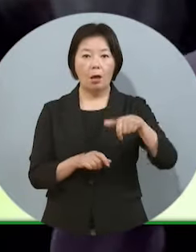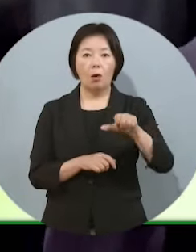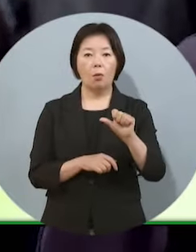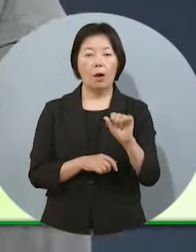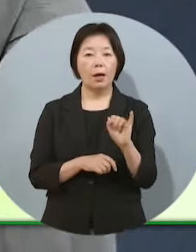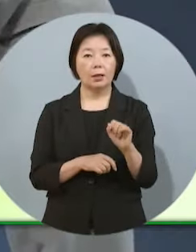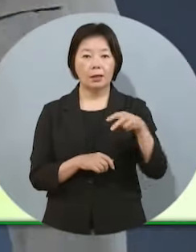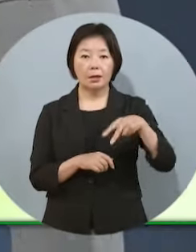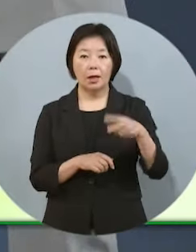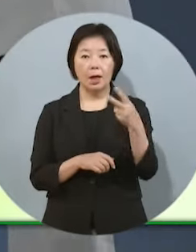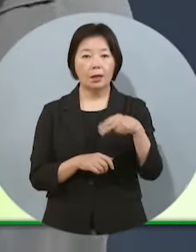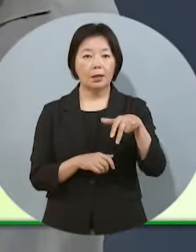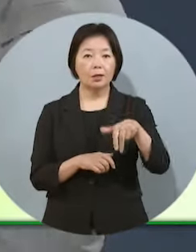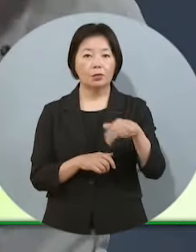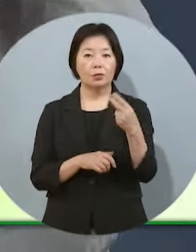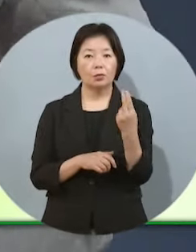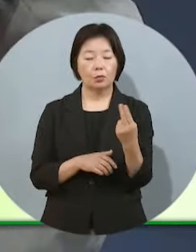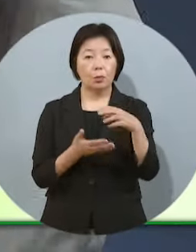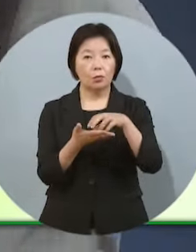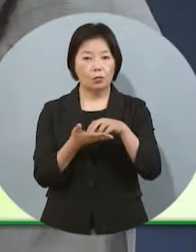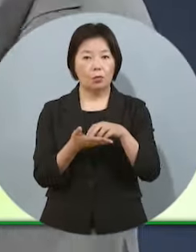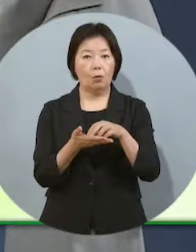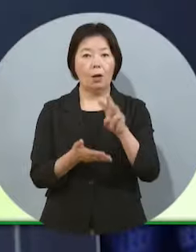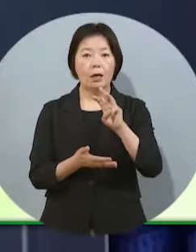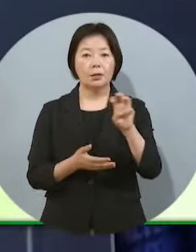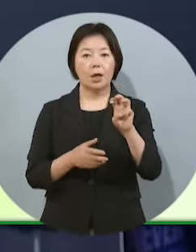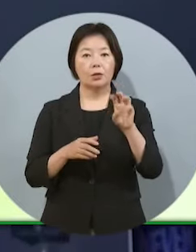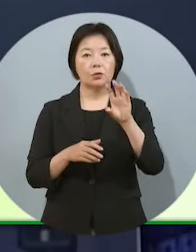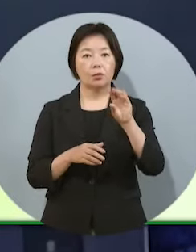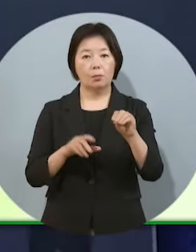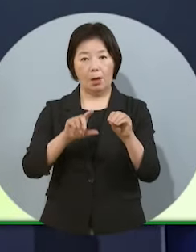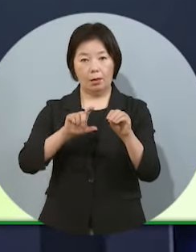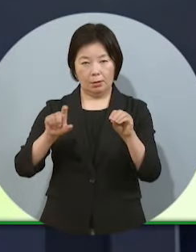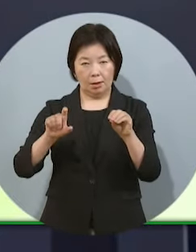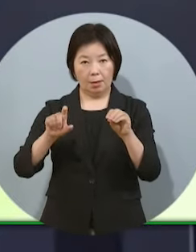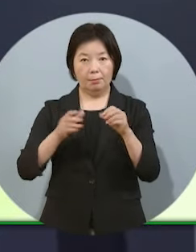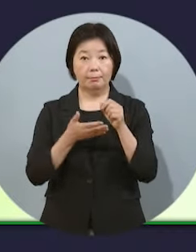賞30万円が贈られます。